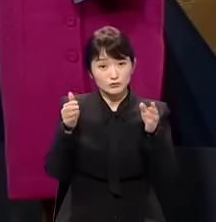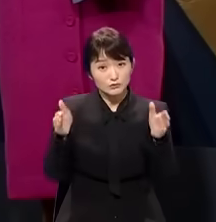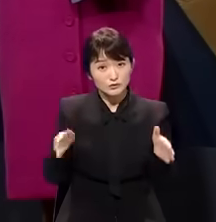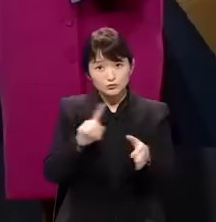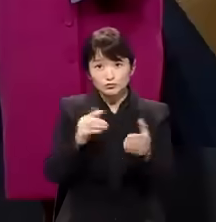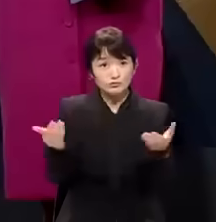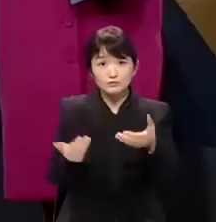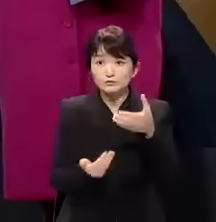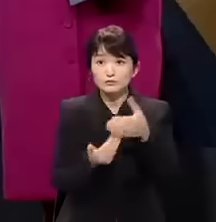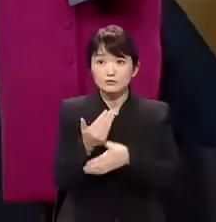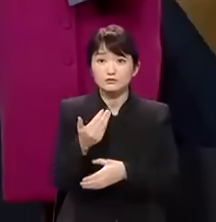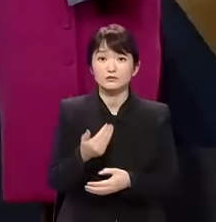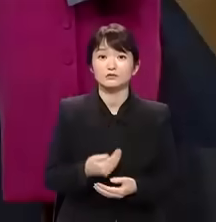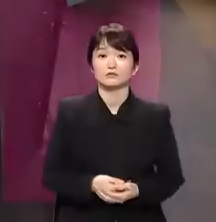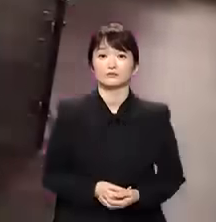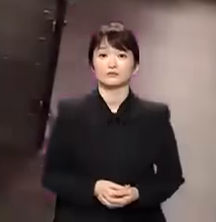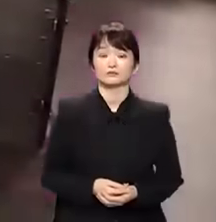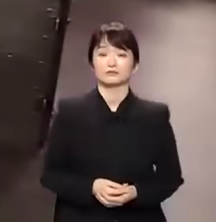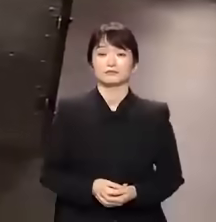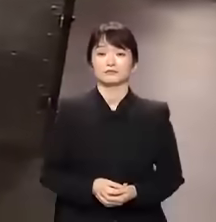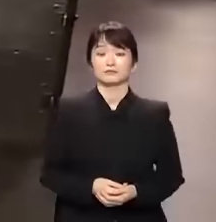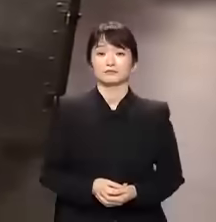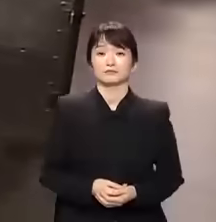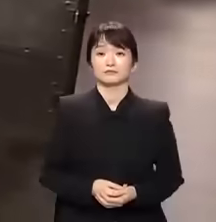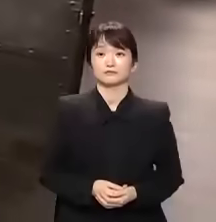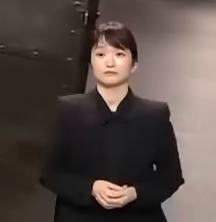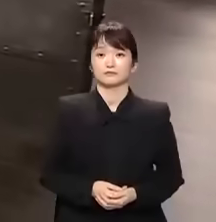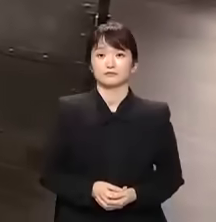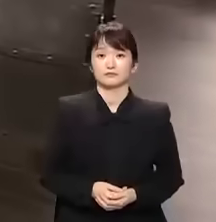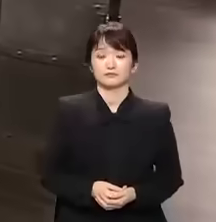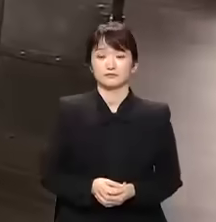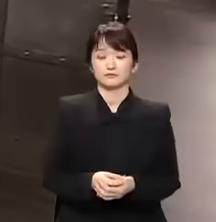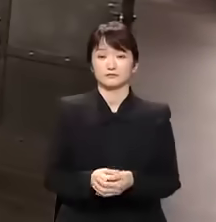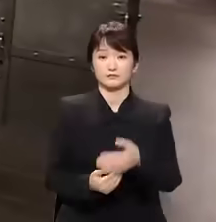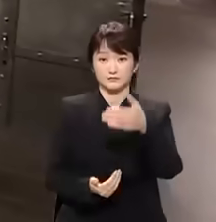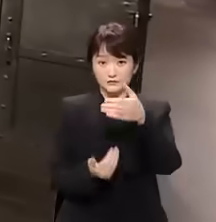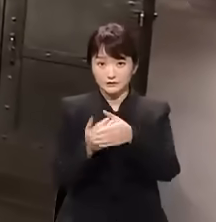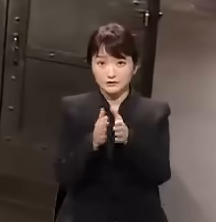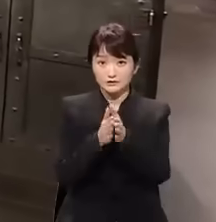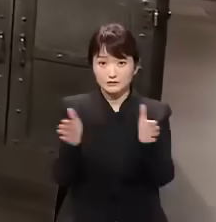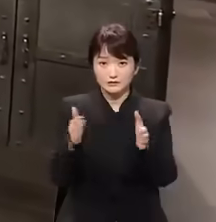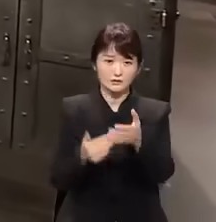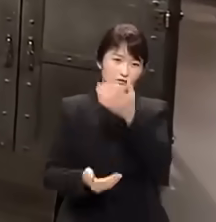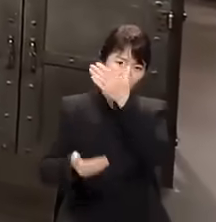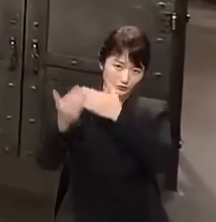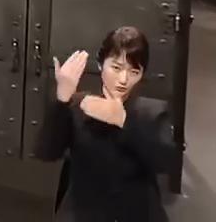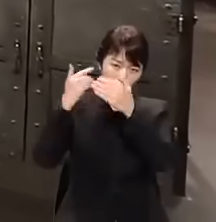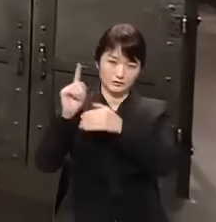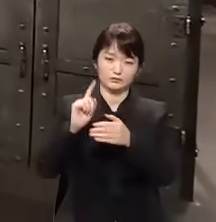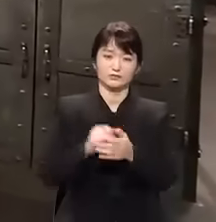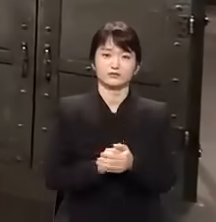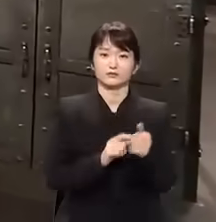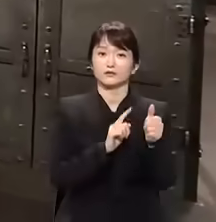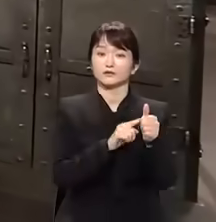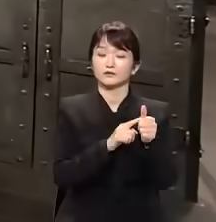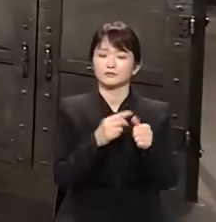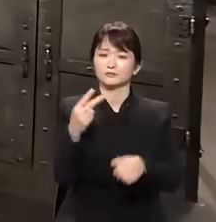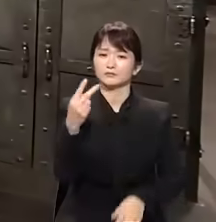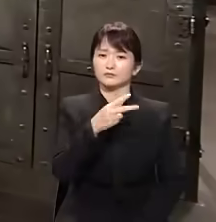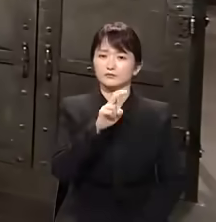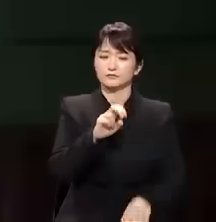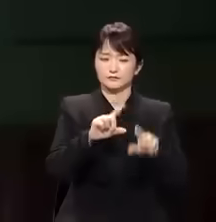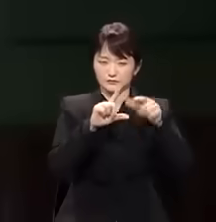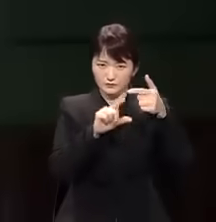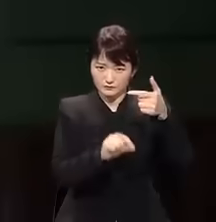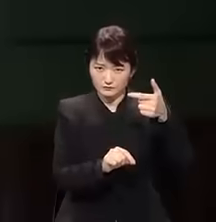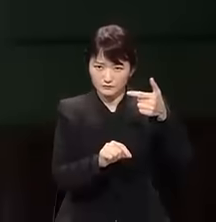있었던 걸까요 자 먼저 사건의 시작이 된 그날로 가보죠네 일단이 남성은 지난 2020년